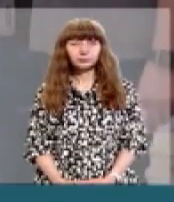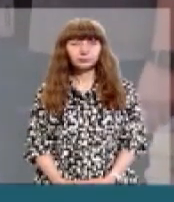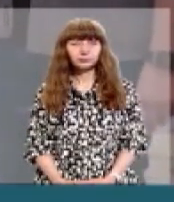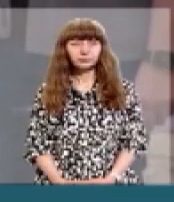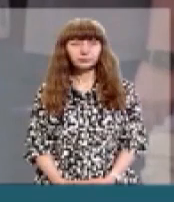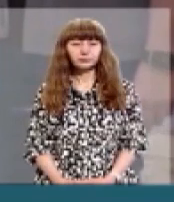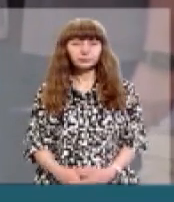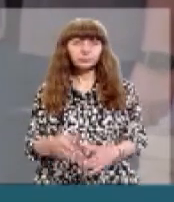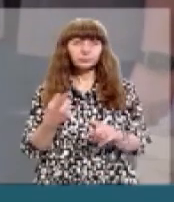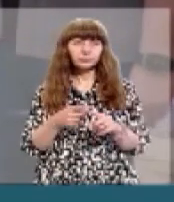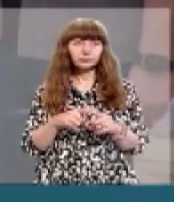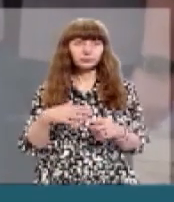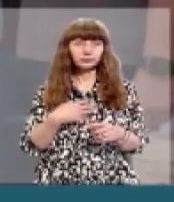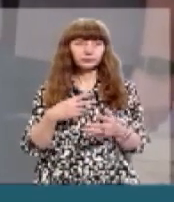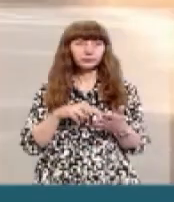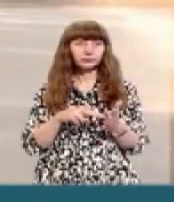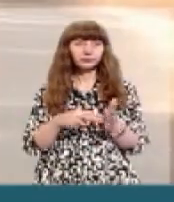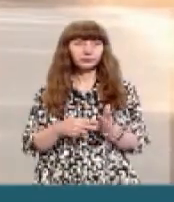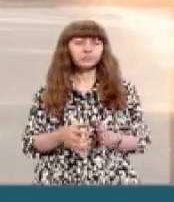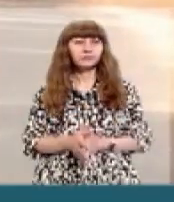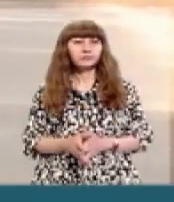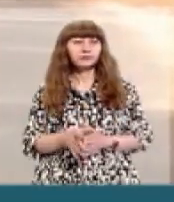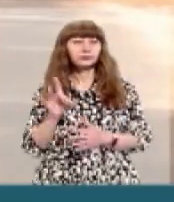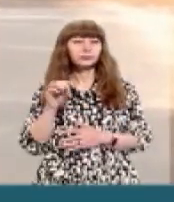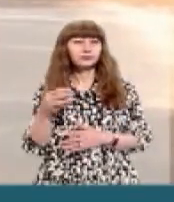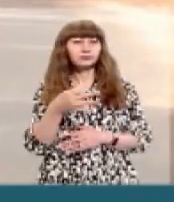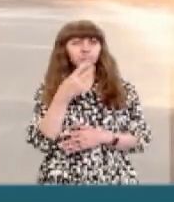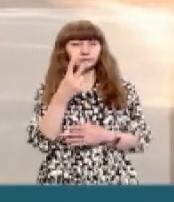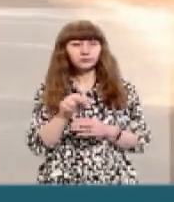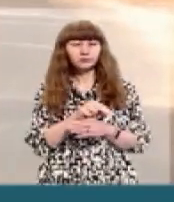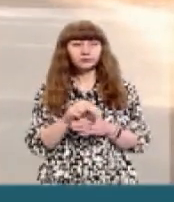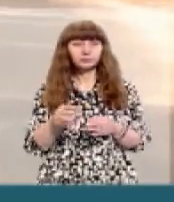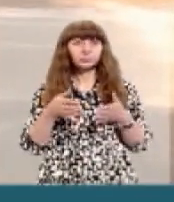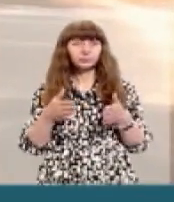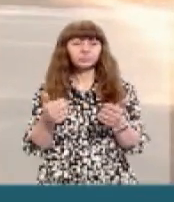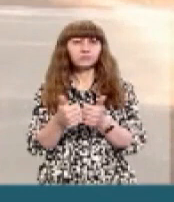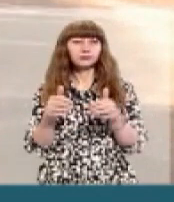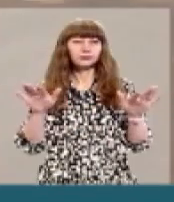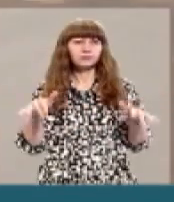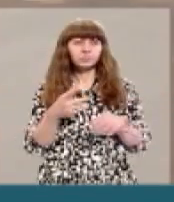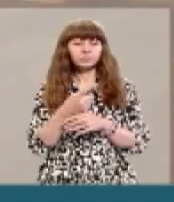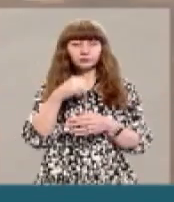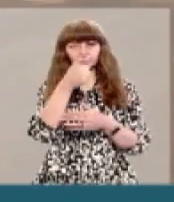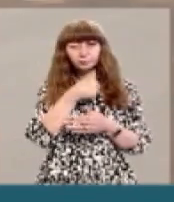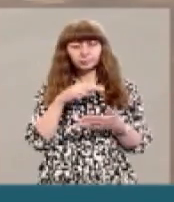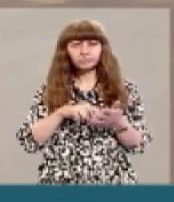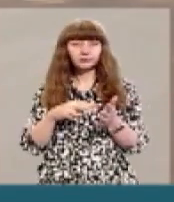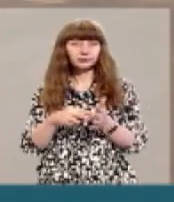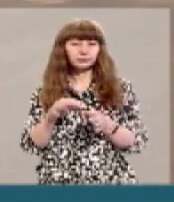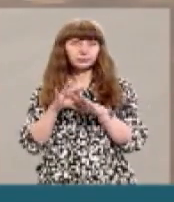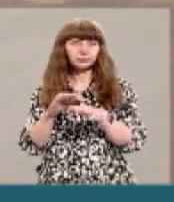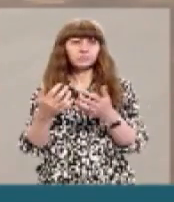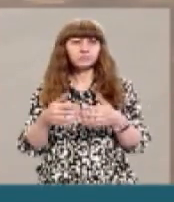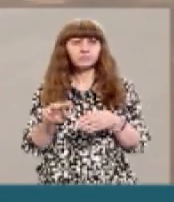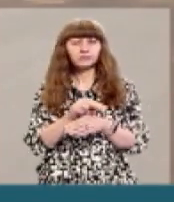Поэтому это важнейший проект. Будьте добры, сразу делайте. Также Аким области посетил участок ремонта дороги недалеко от Аркалыка. В этом году здесь планируется провести